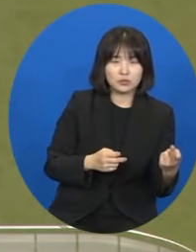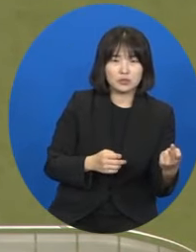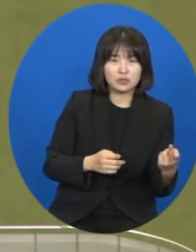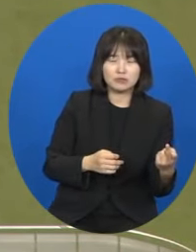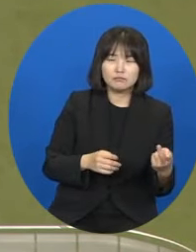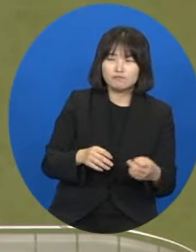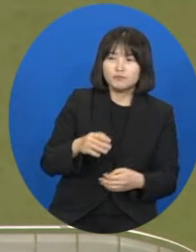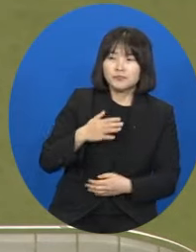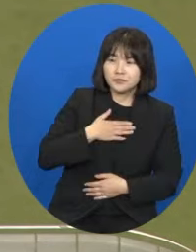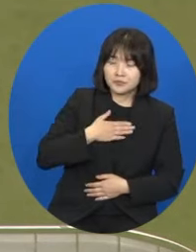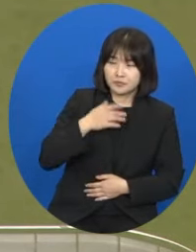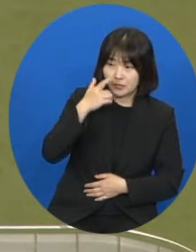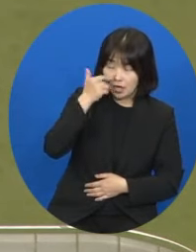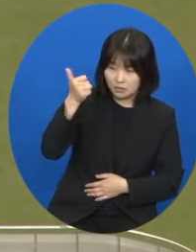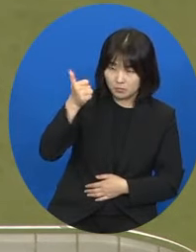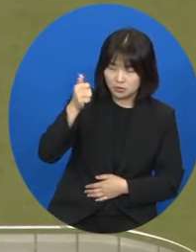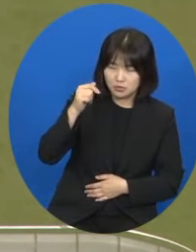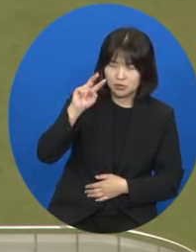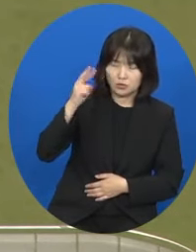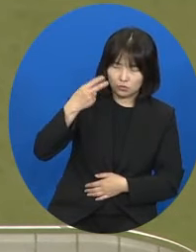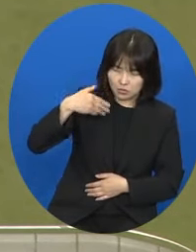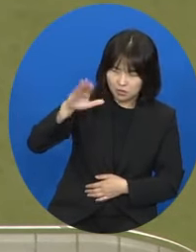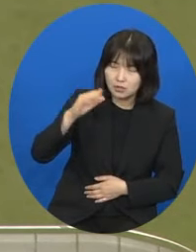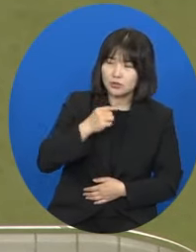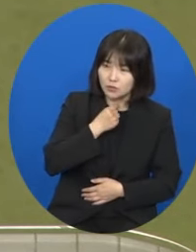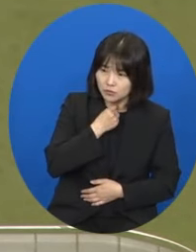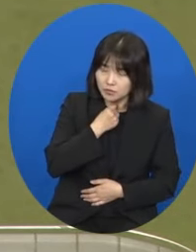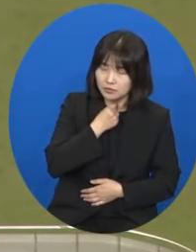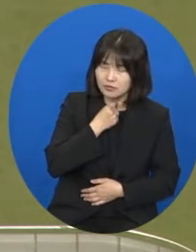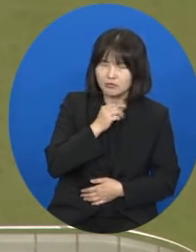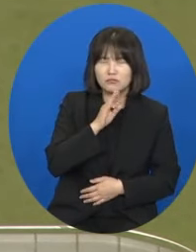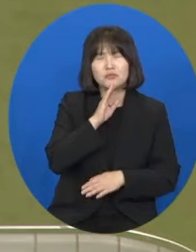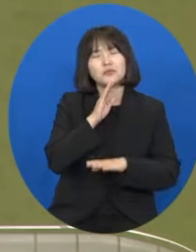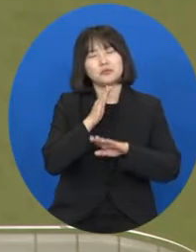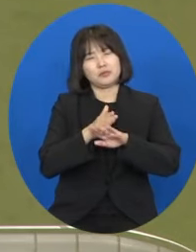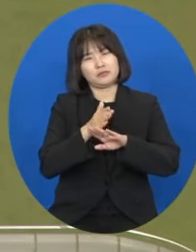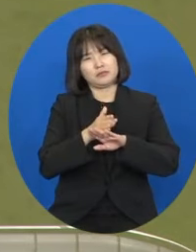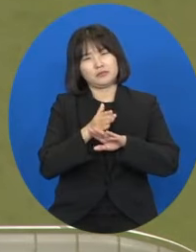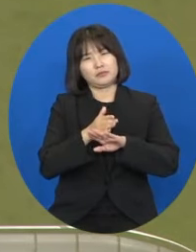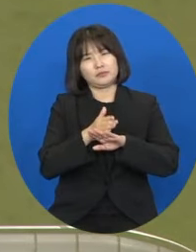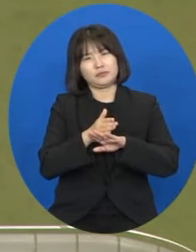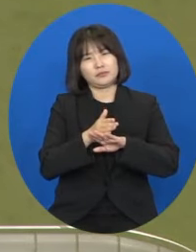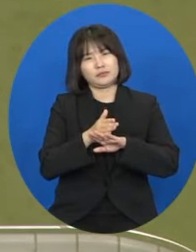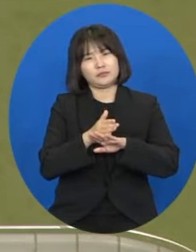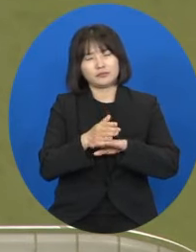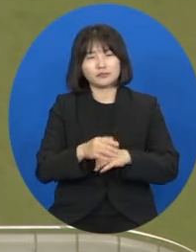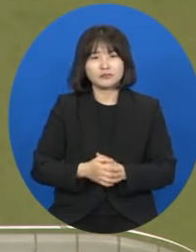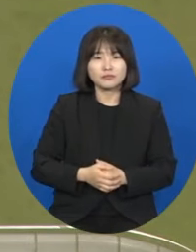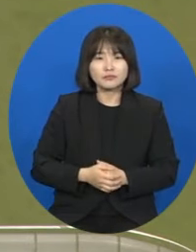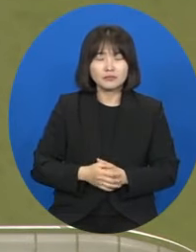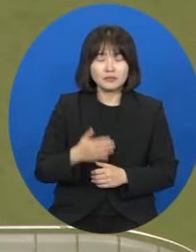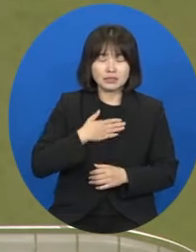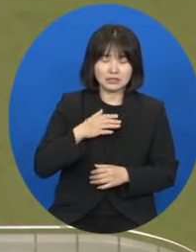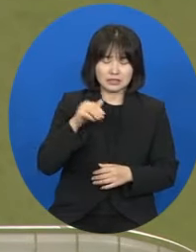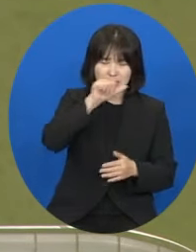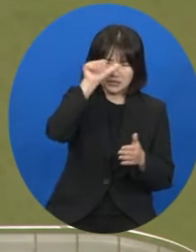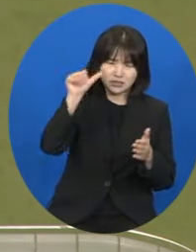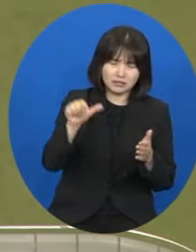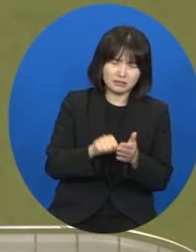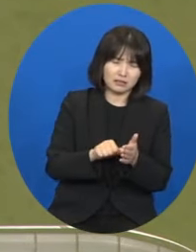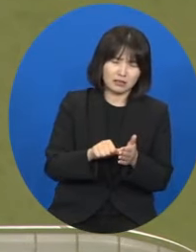이제 아버지께 돌아가려고 해요. 이게 얼마나 감사한 일이에요. 비록 자신의 인생을 다